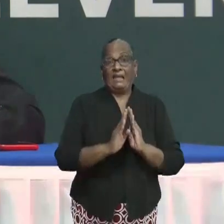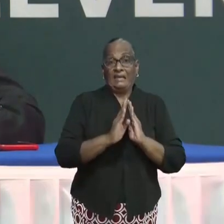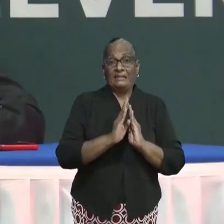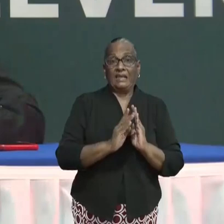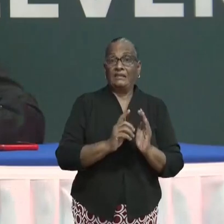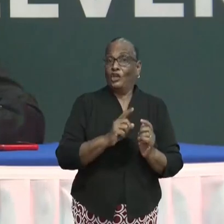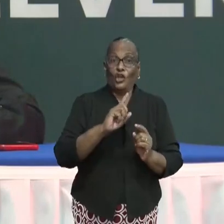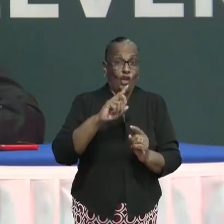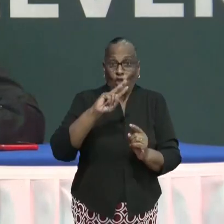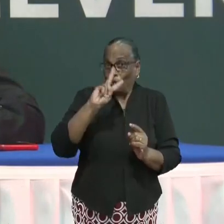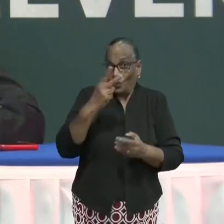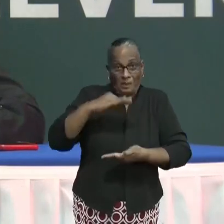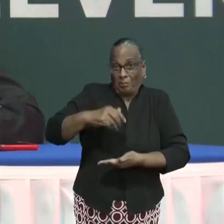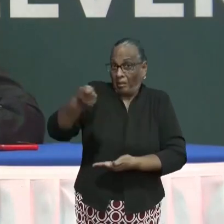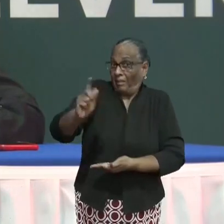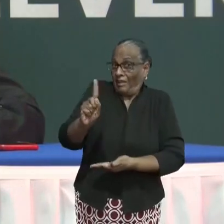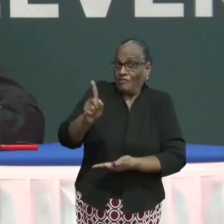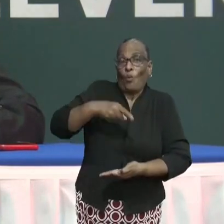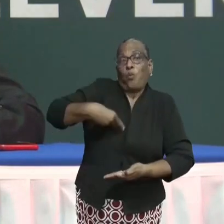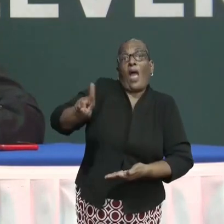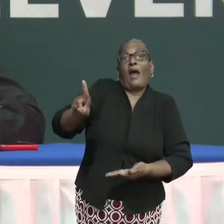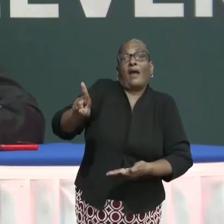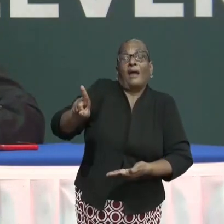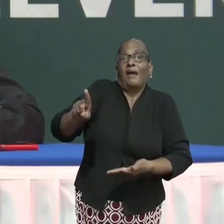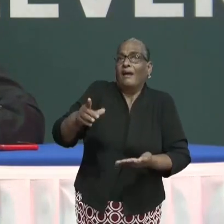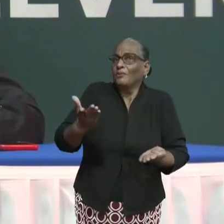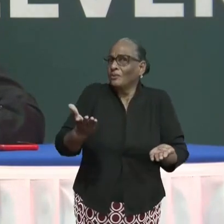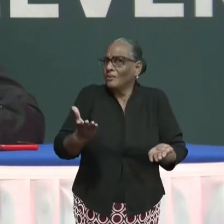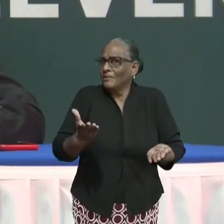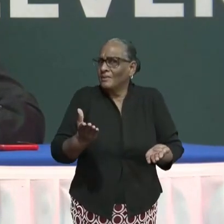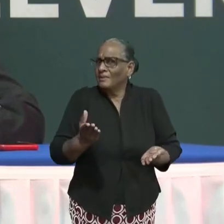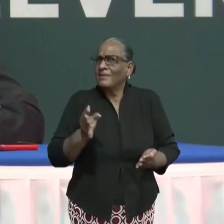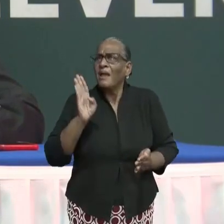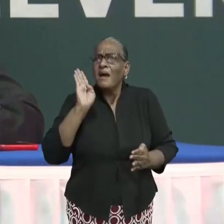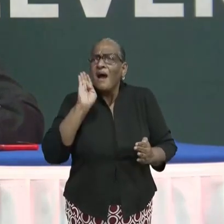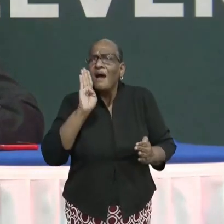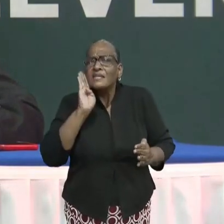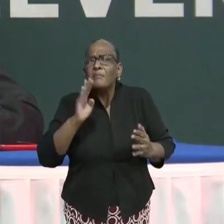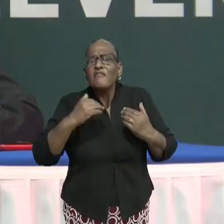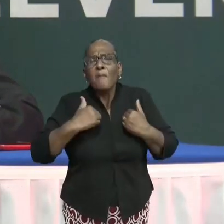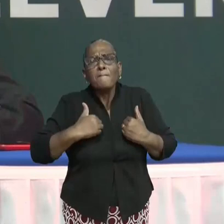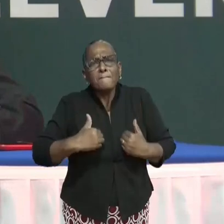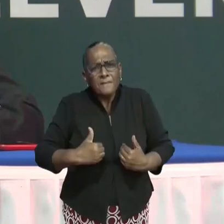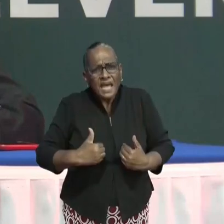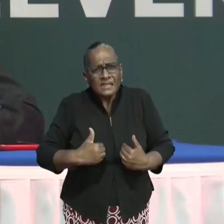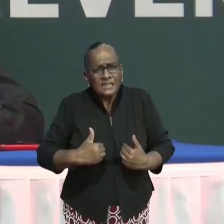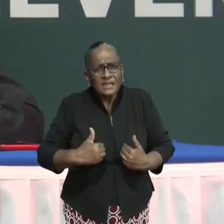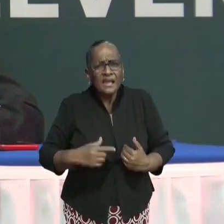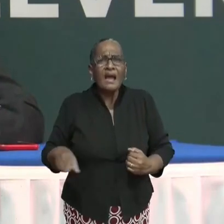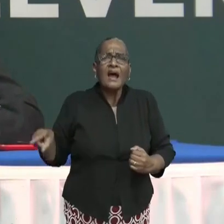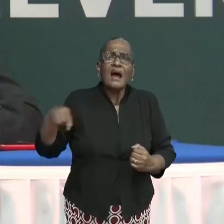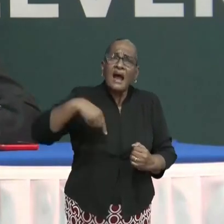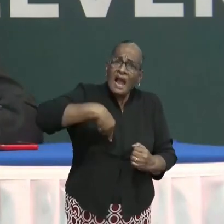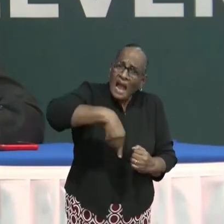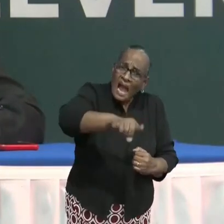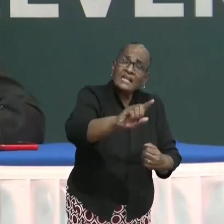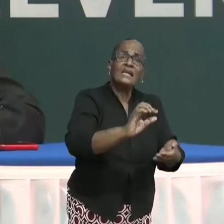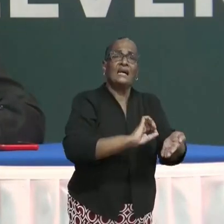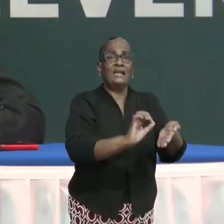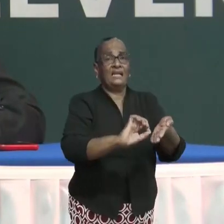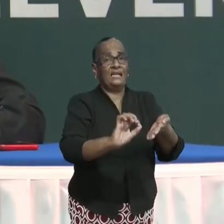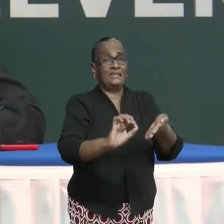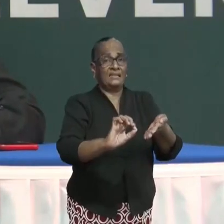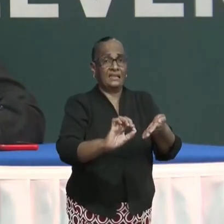ronde. Dus we actie desma, sa okona unu dat